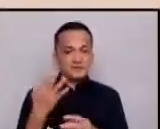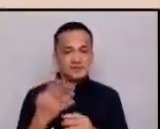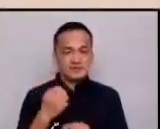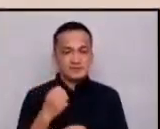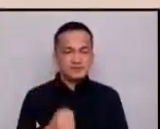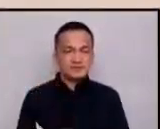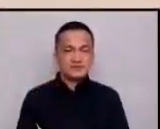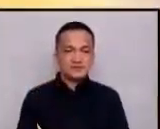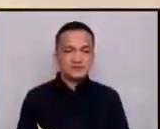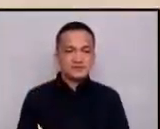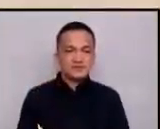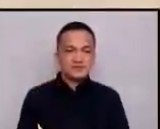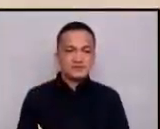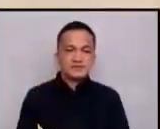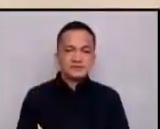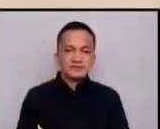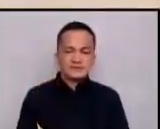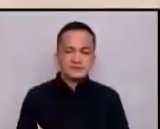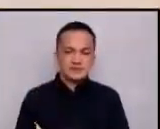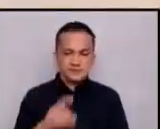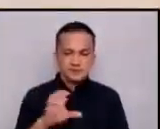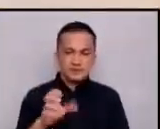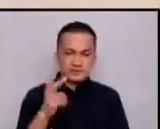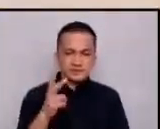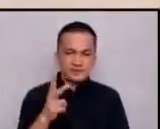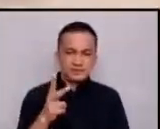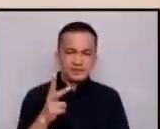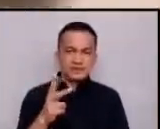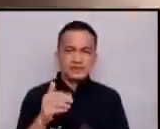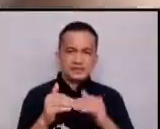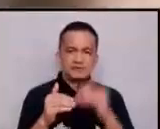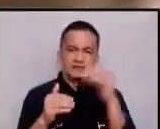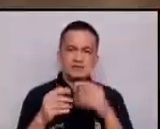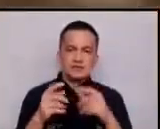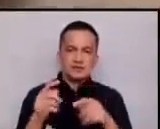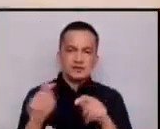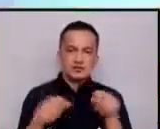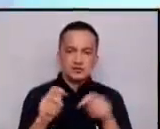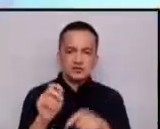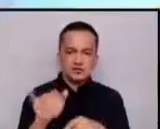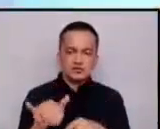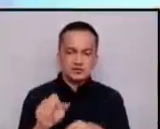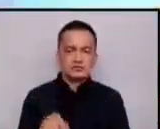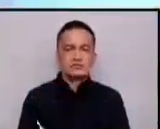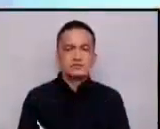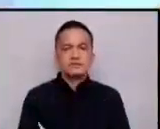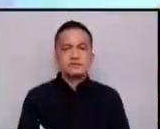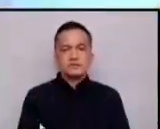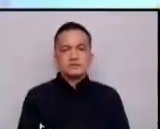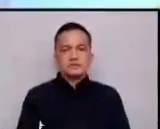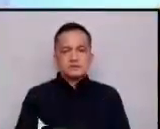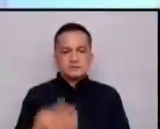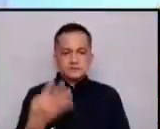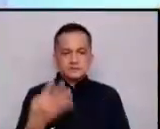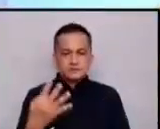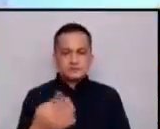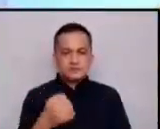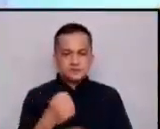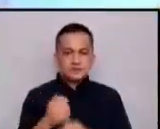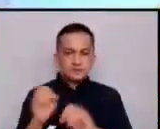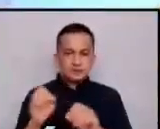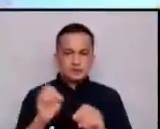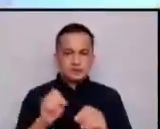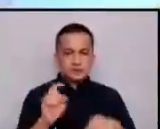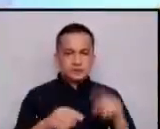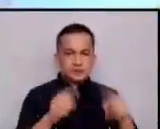niya eh. 130 plus toys na. 4 years na siya nung naturuan siya dito sa mga iba't ibang pangalan ng toys